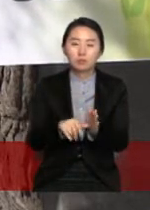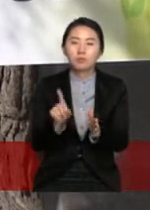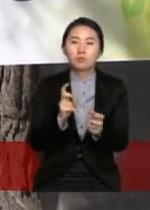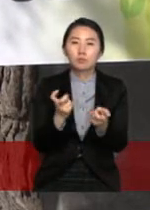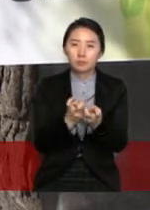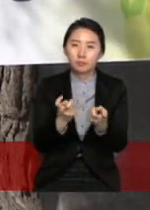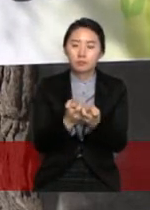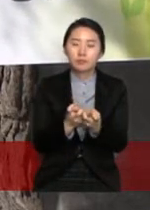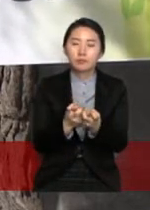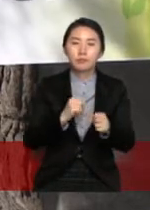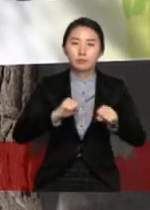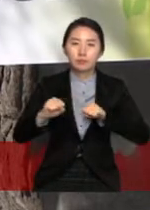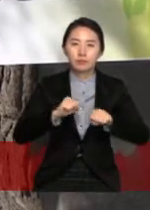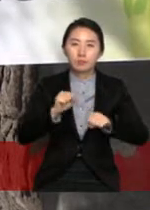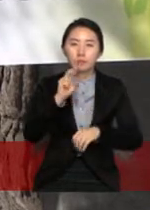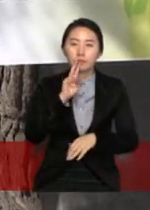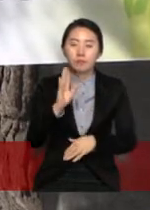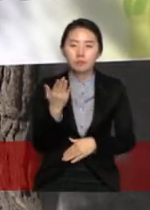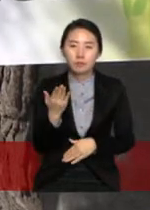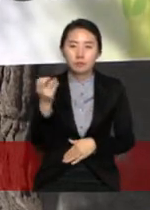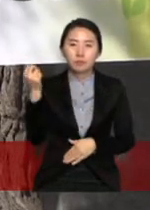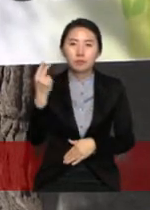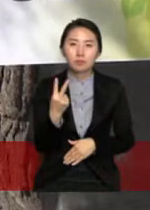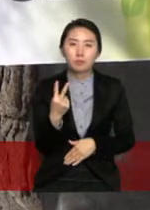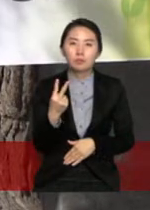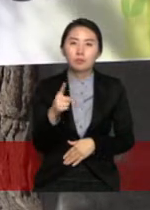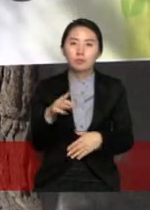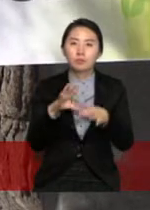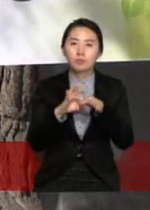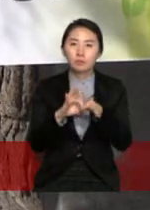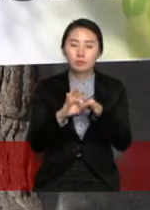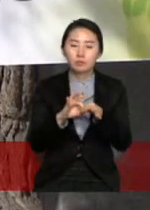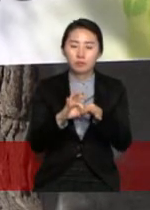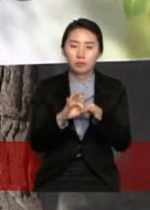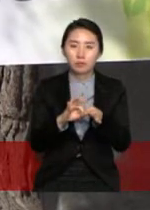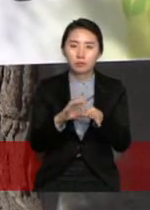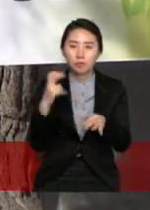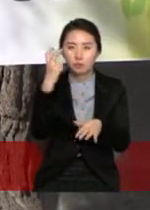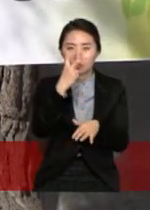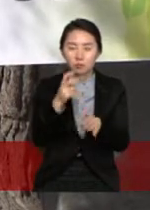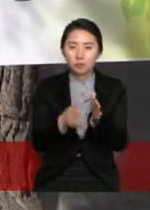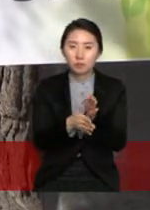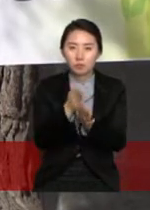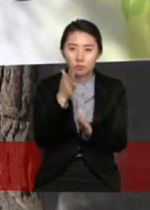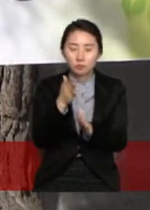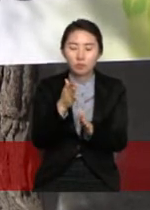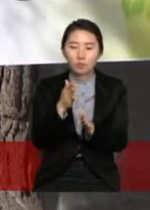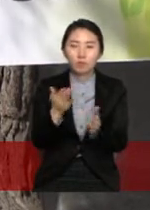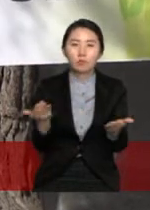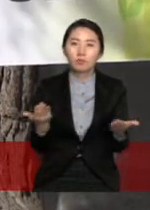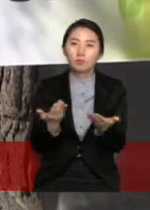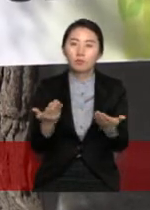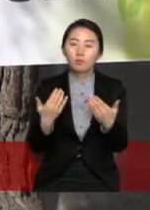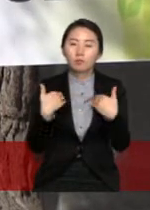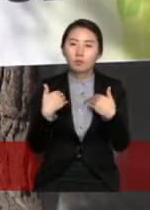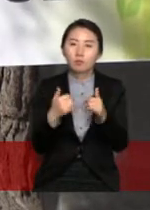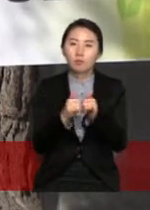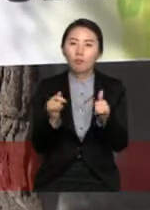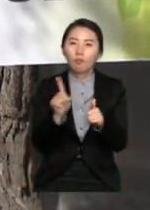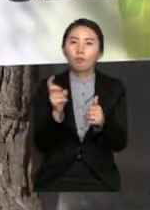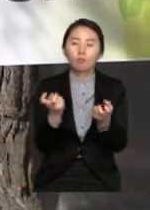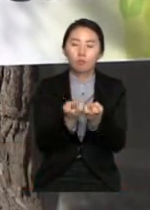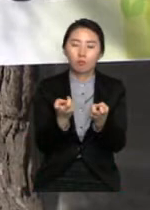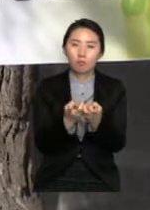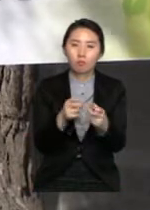어떻게 대처해야 하는지 그리고 이와 관련 관리소, 유지보수 업체는 어떻게